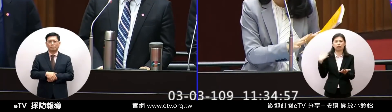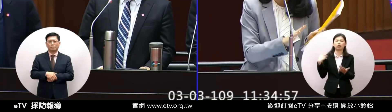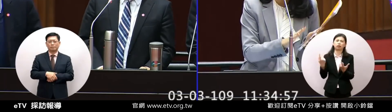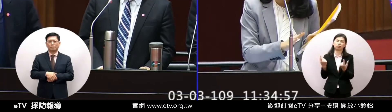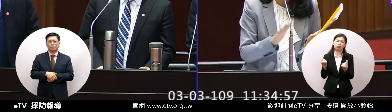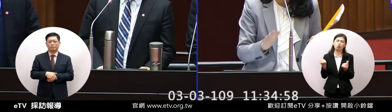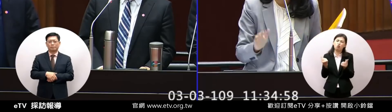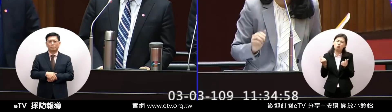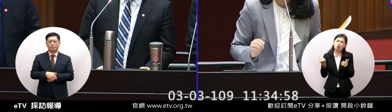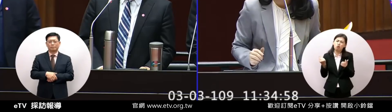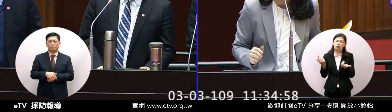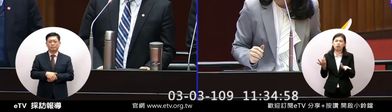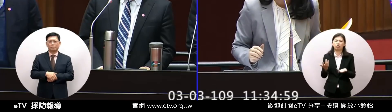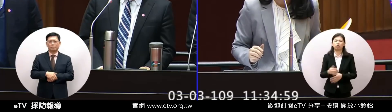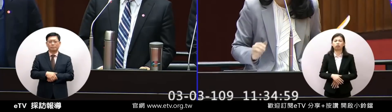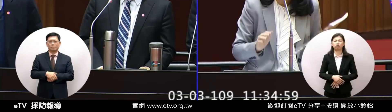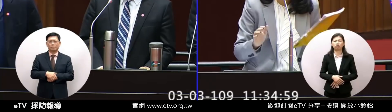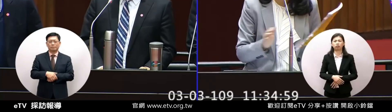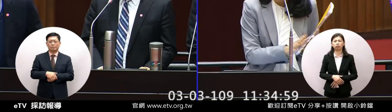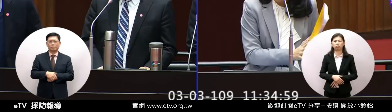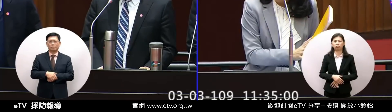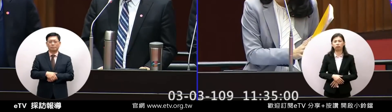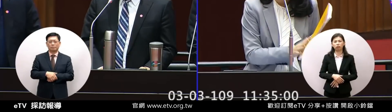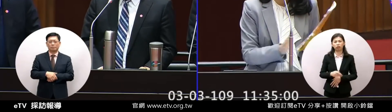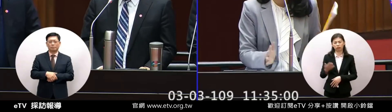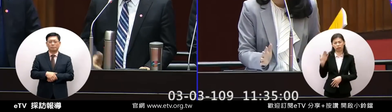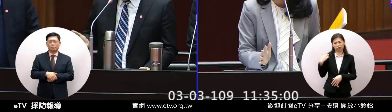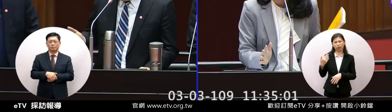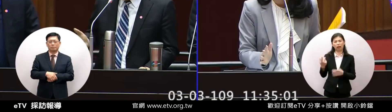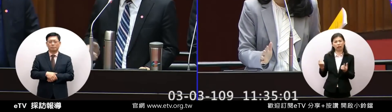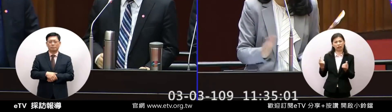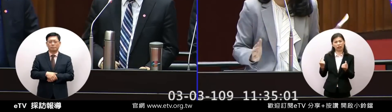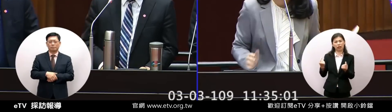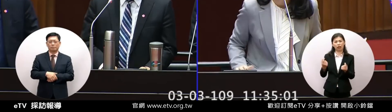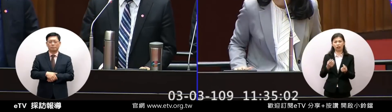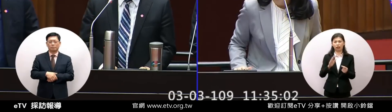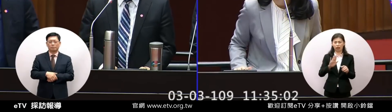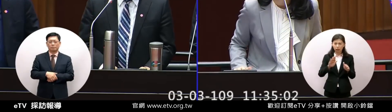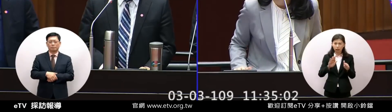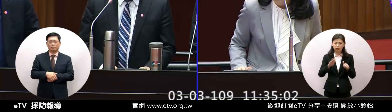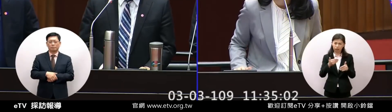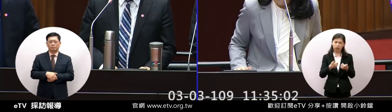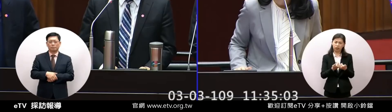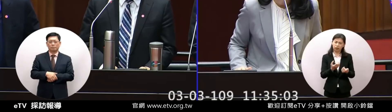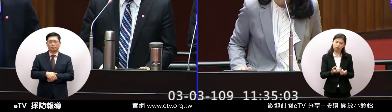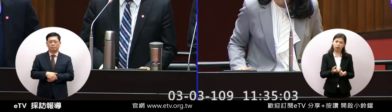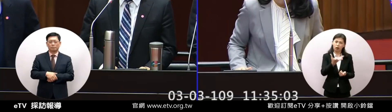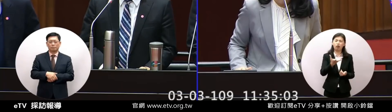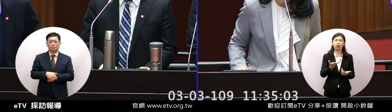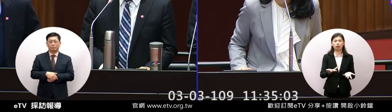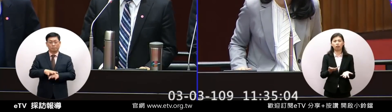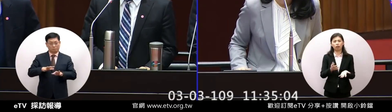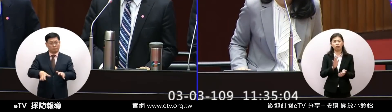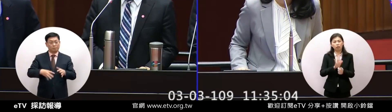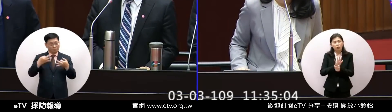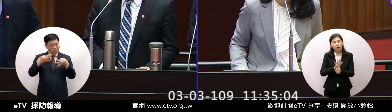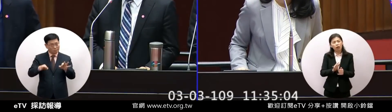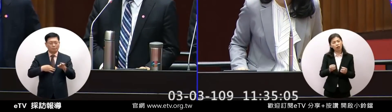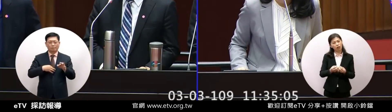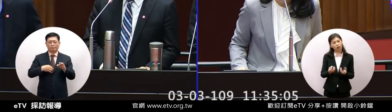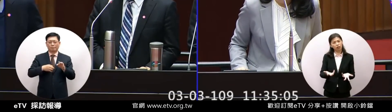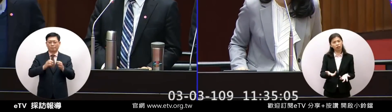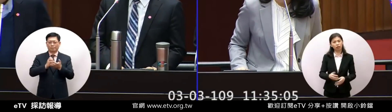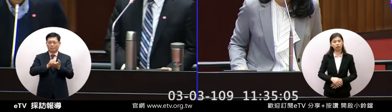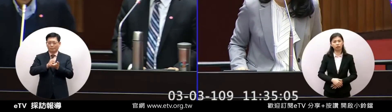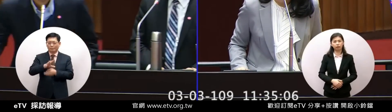于以前我们所做的手法，好，所以同样的手法，只是钱变多，为什么转换率可以提升呢？ 我跟委员简单哈